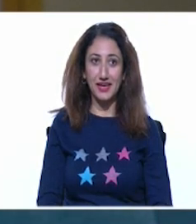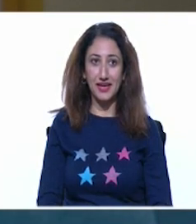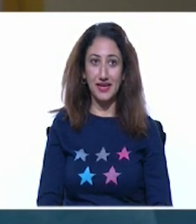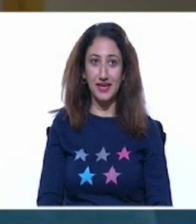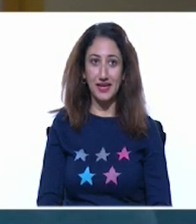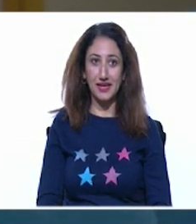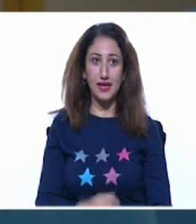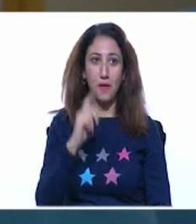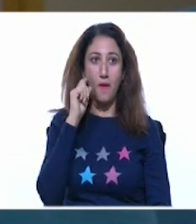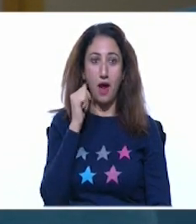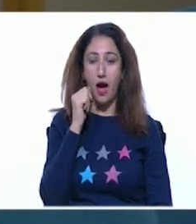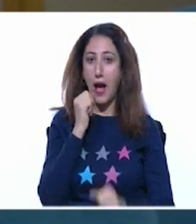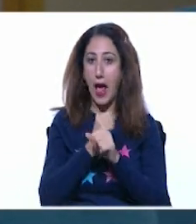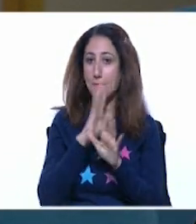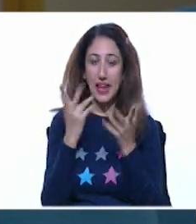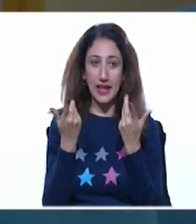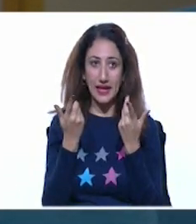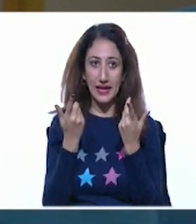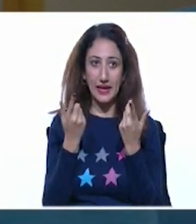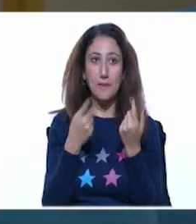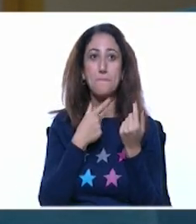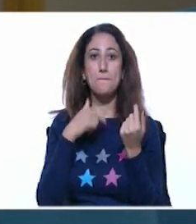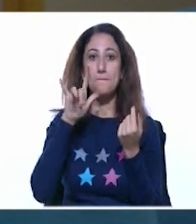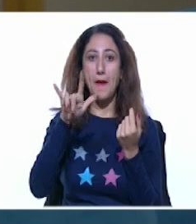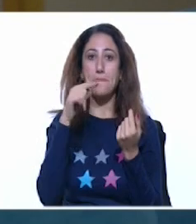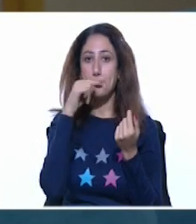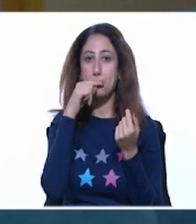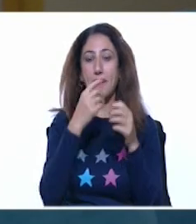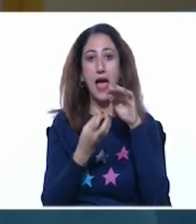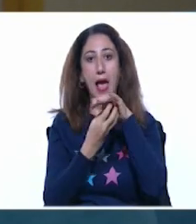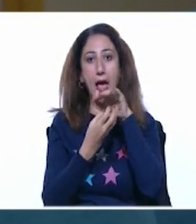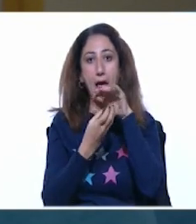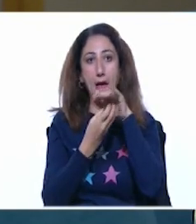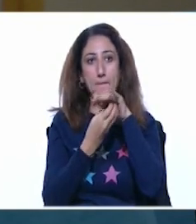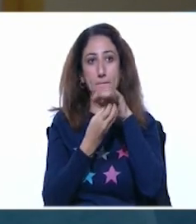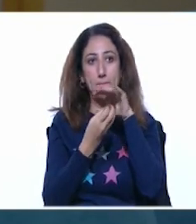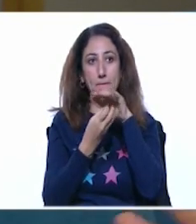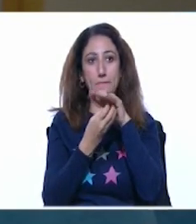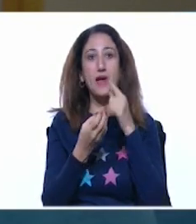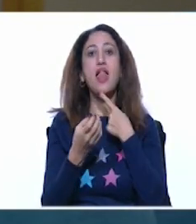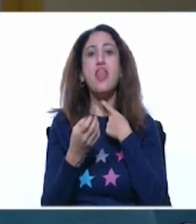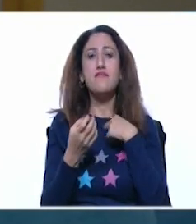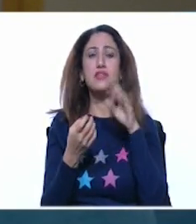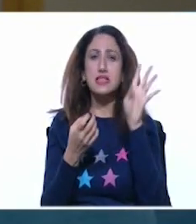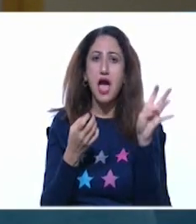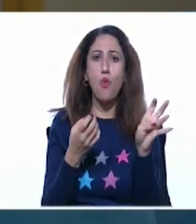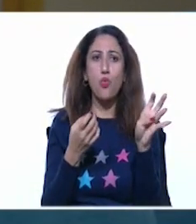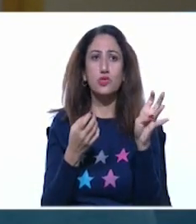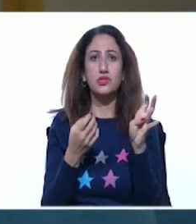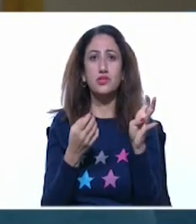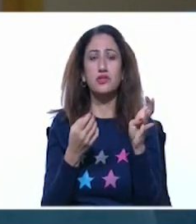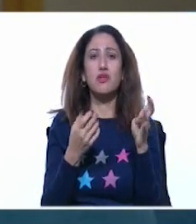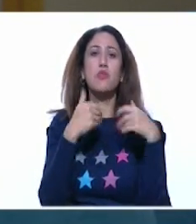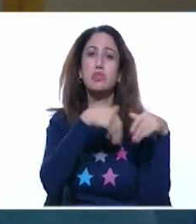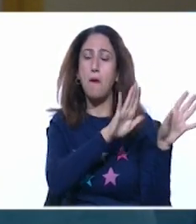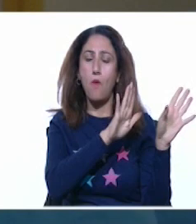هو الراجل عمل ايه؟ احمد ده كان بيحب بنت في الكليه وكان نفسه يتجوزها وسابها، فكان حب بنت تانيه اللي هي